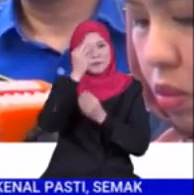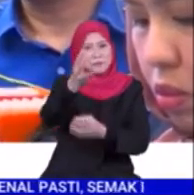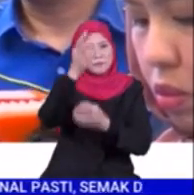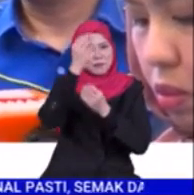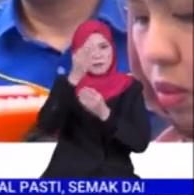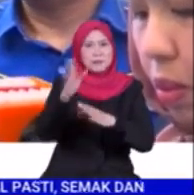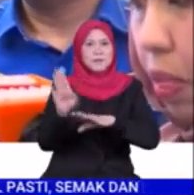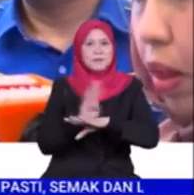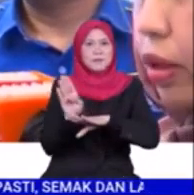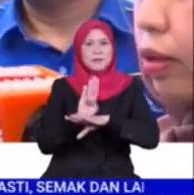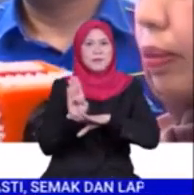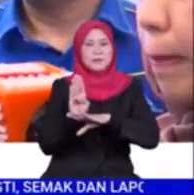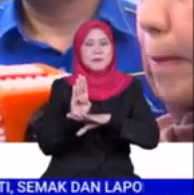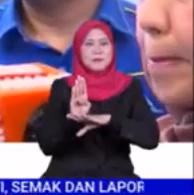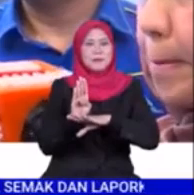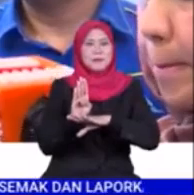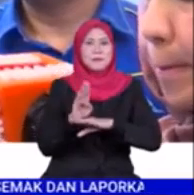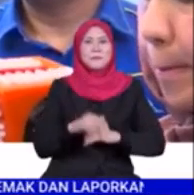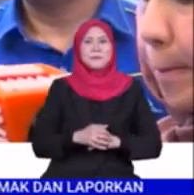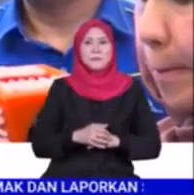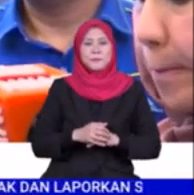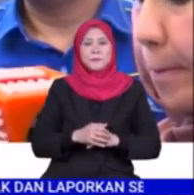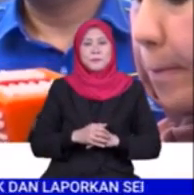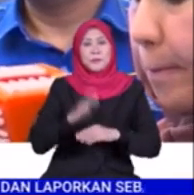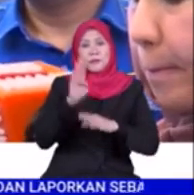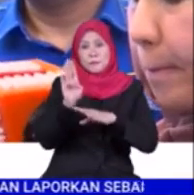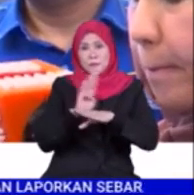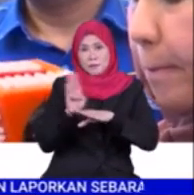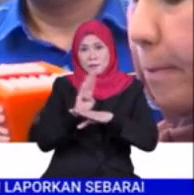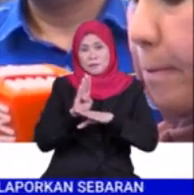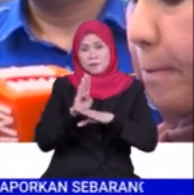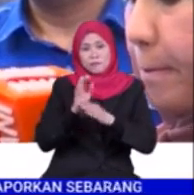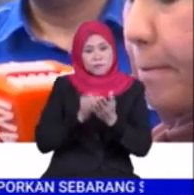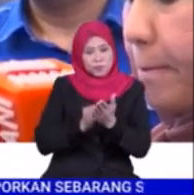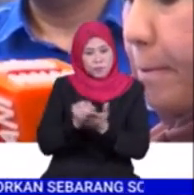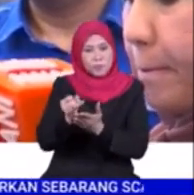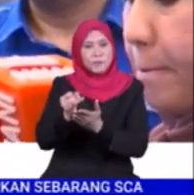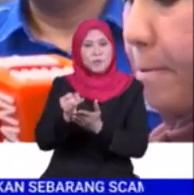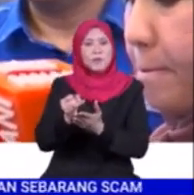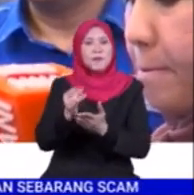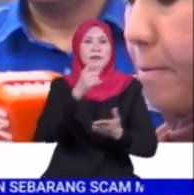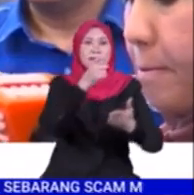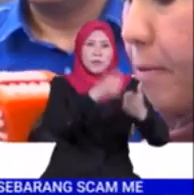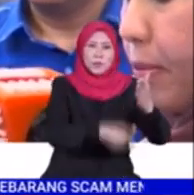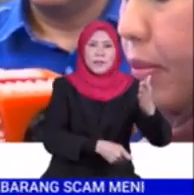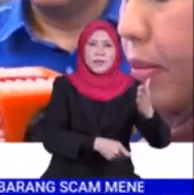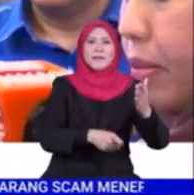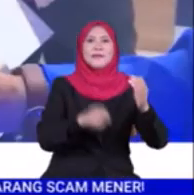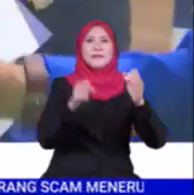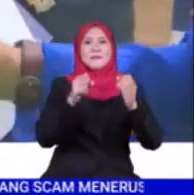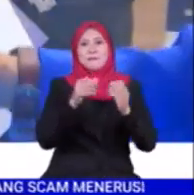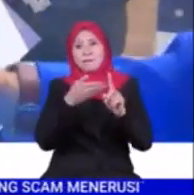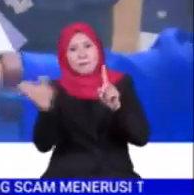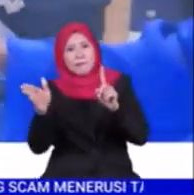maklumat perniagaan. Dan apabila maklumat itu telus, pelarian cukai boleh dielakkan.